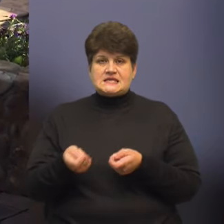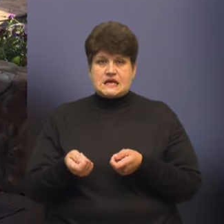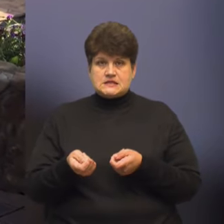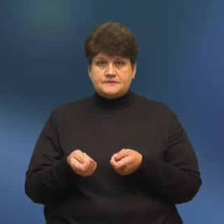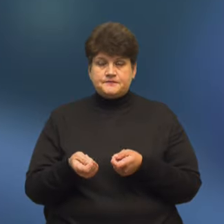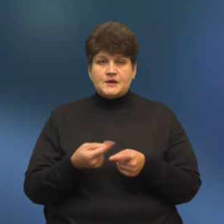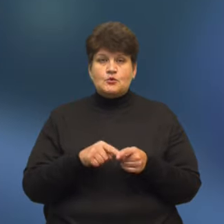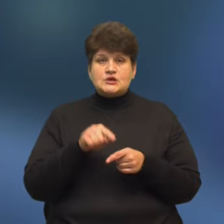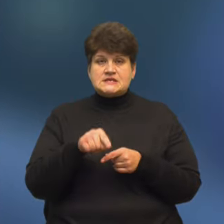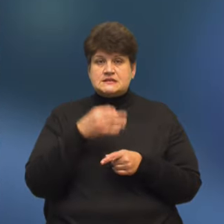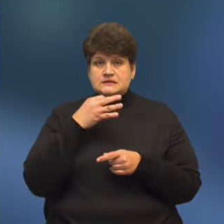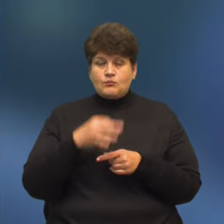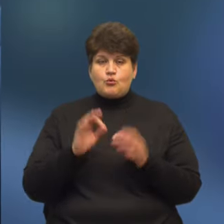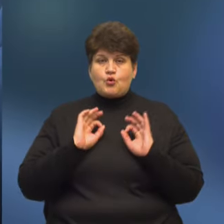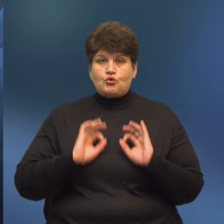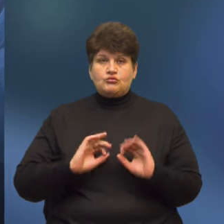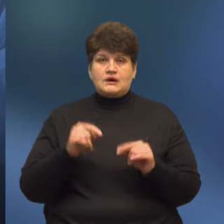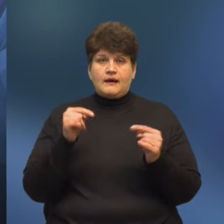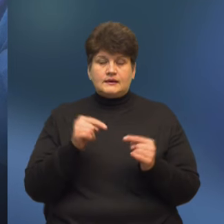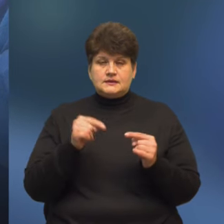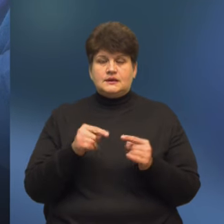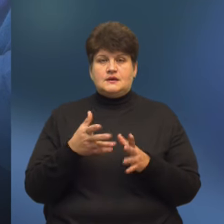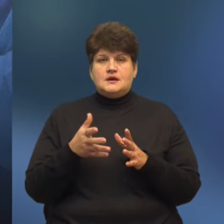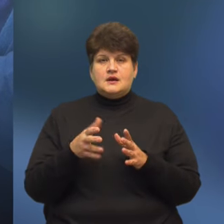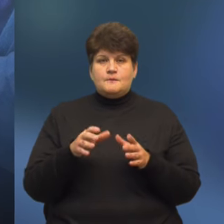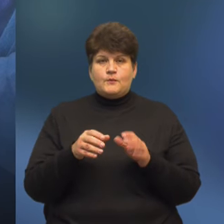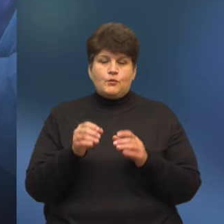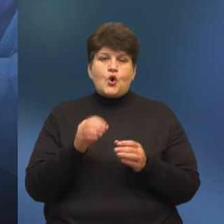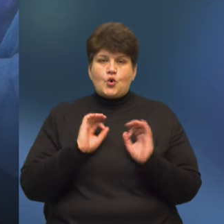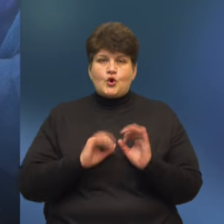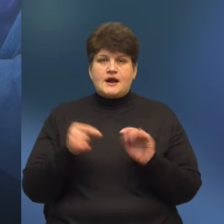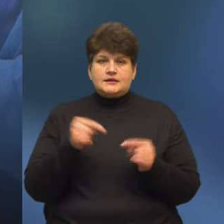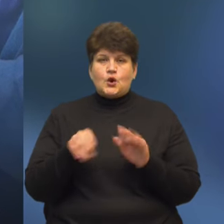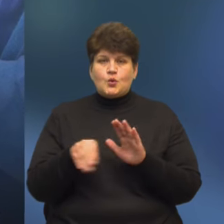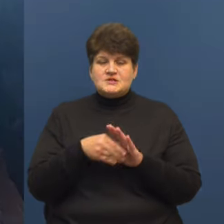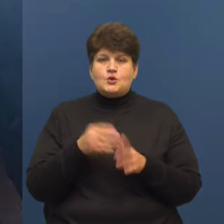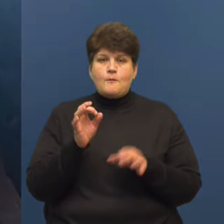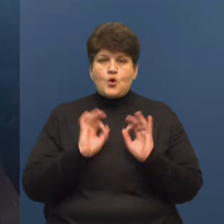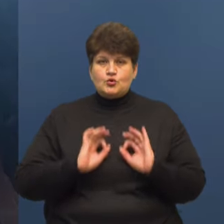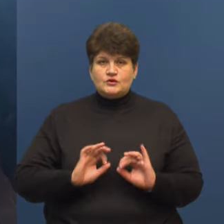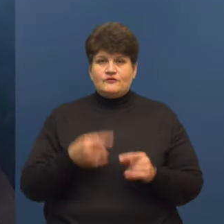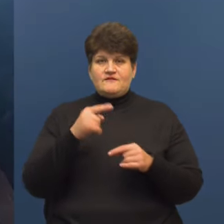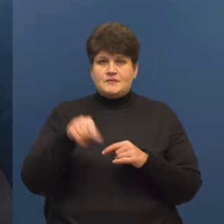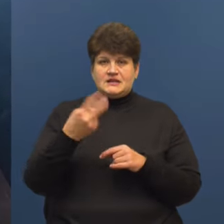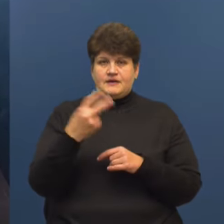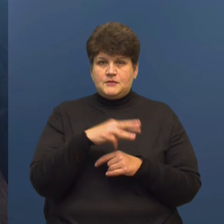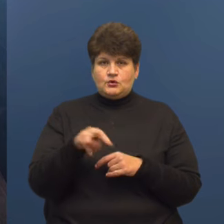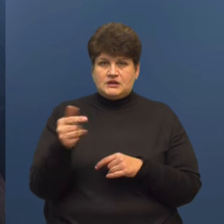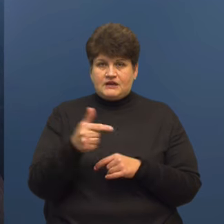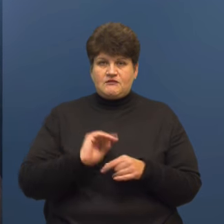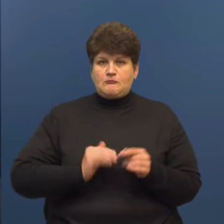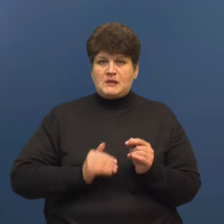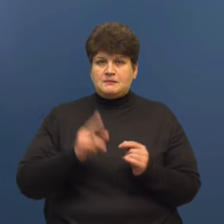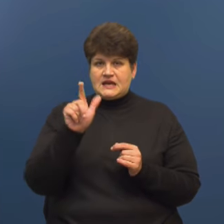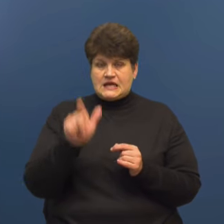про це суспільному повідомив прокурор антикорупційної прокуратури Артем Стельмах Він розповів що посадовці вимагали понад 2 млн грн у підприємця